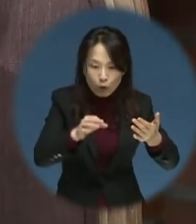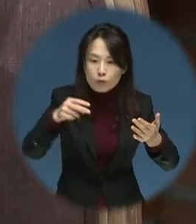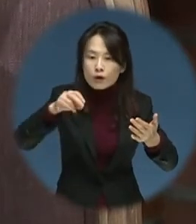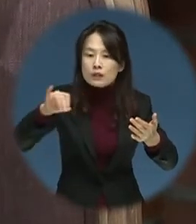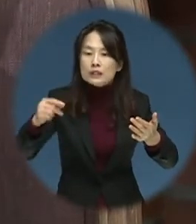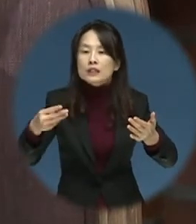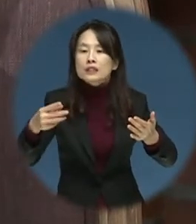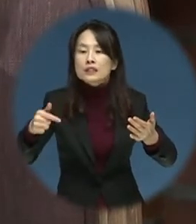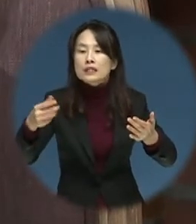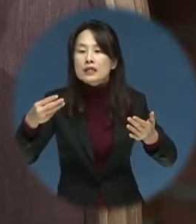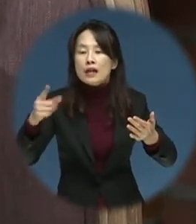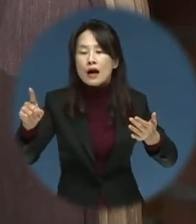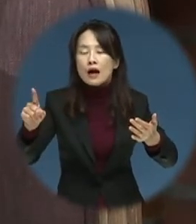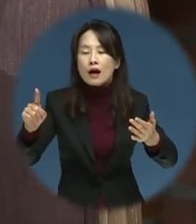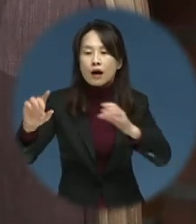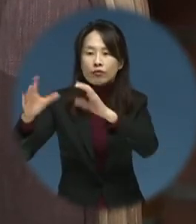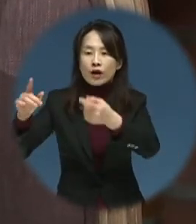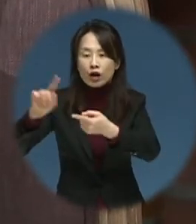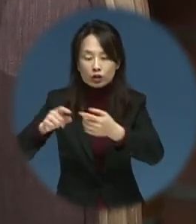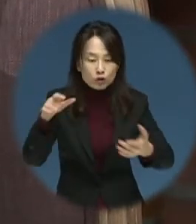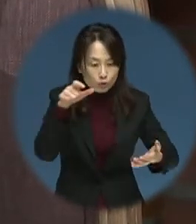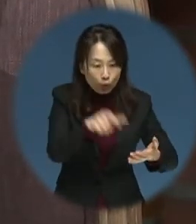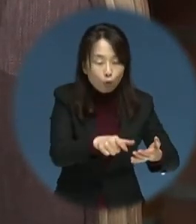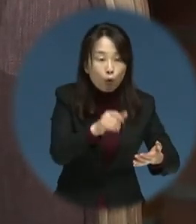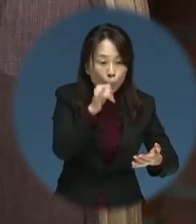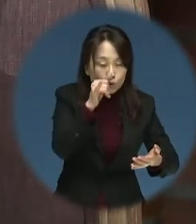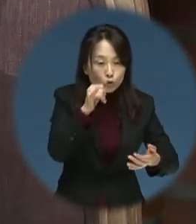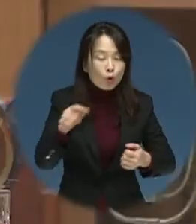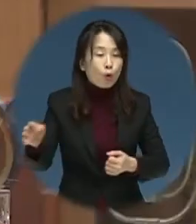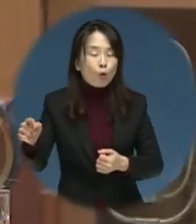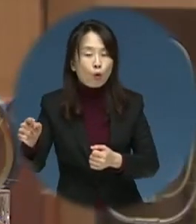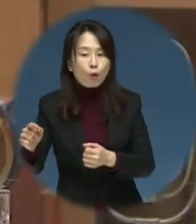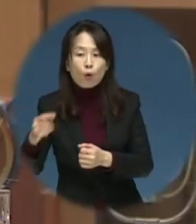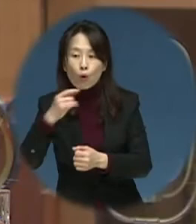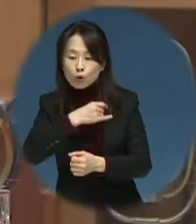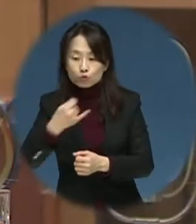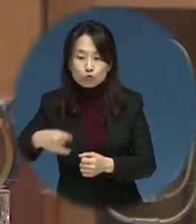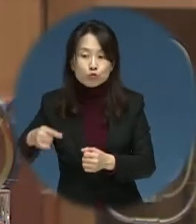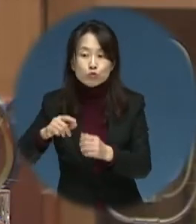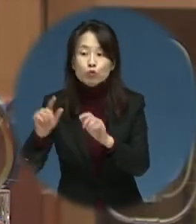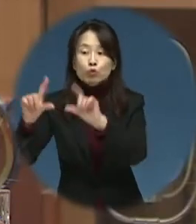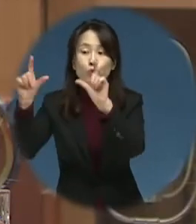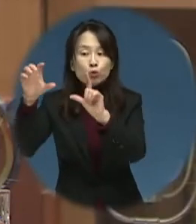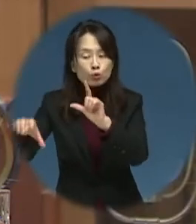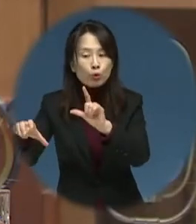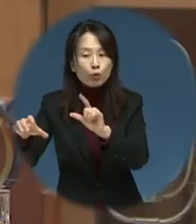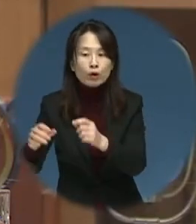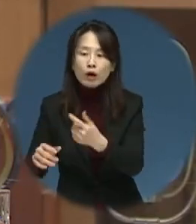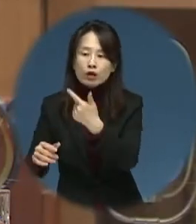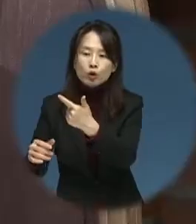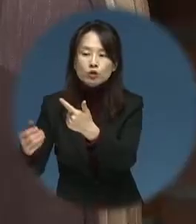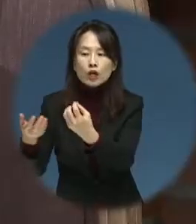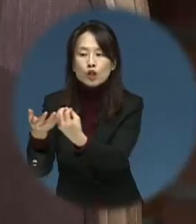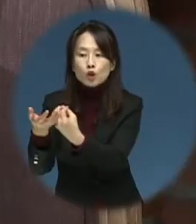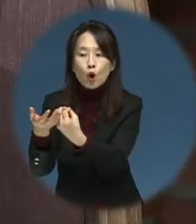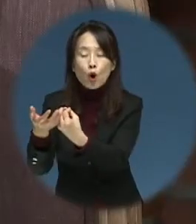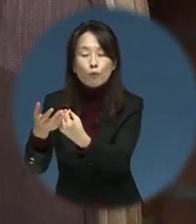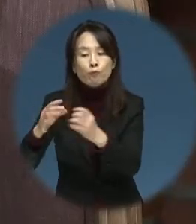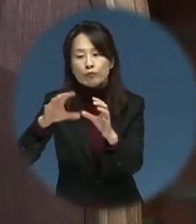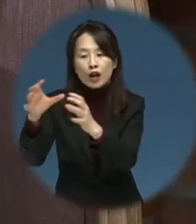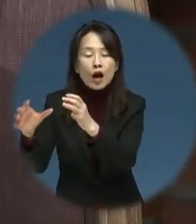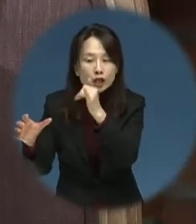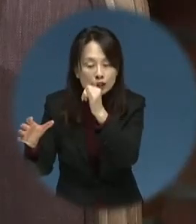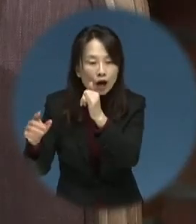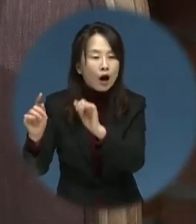중국 동쪽에 신라라는 6개의 섬으로 된 나라가 있다. 섬이라고? 예. 정말 사람이 살기 좋고